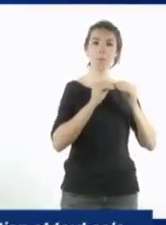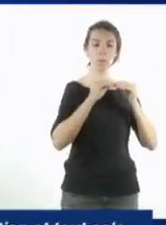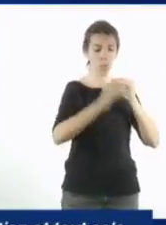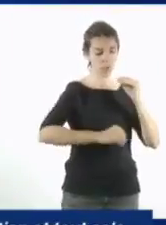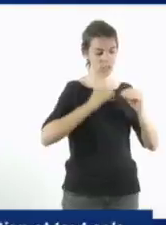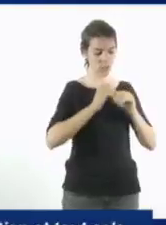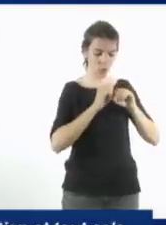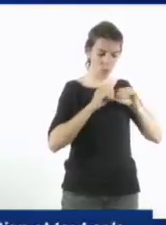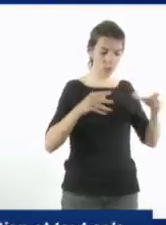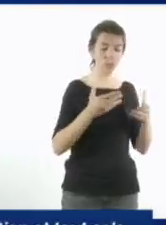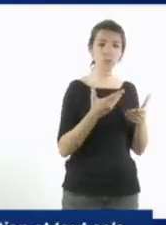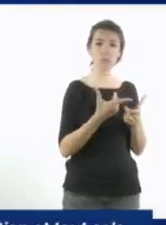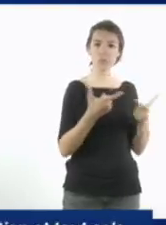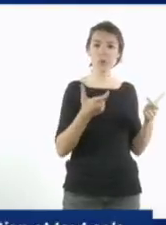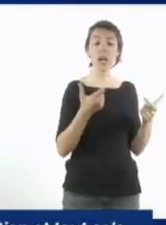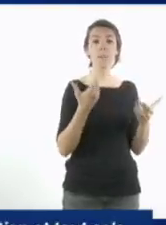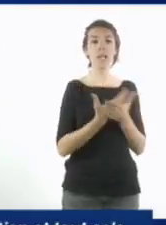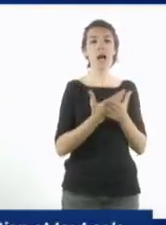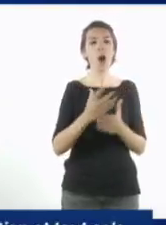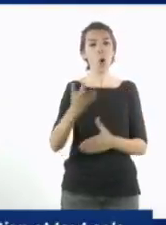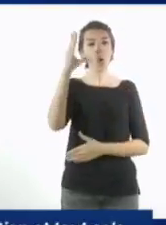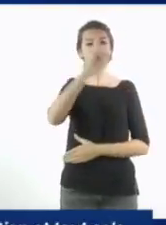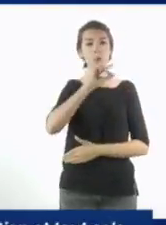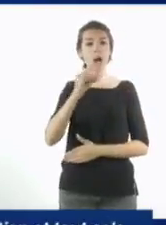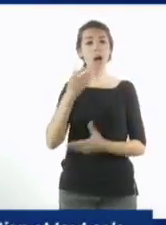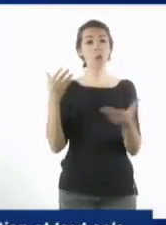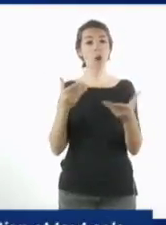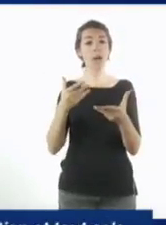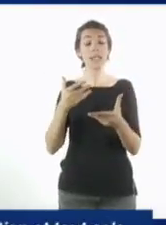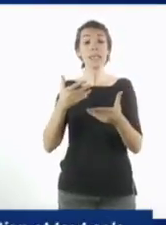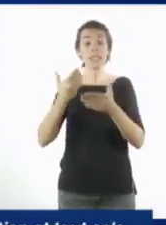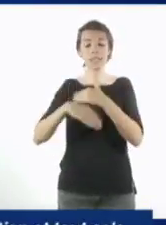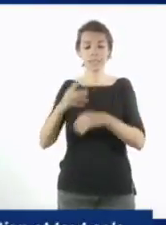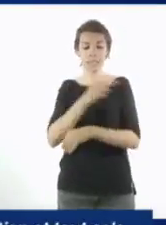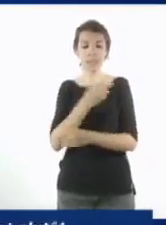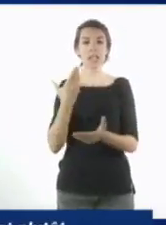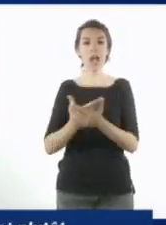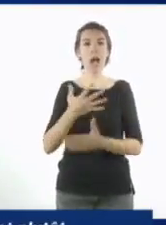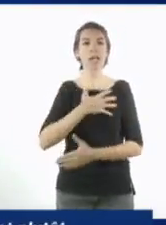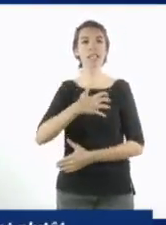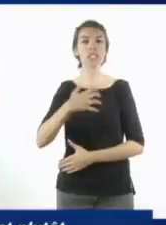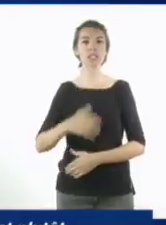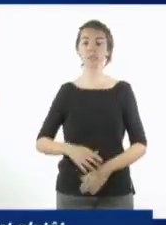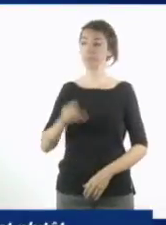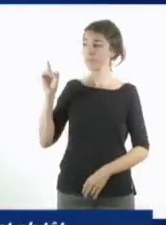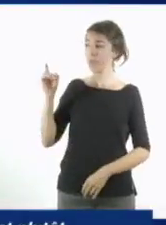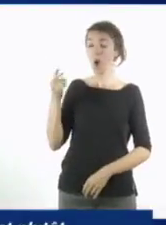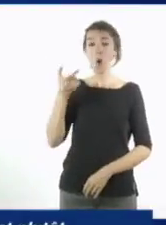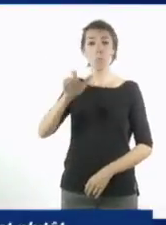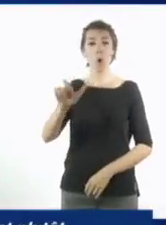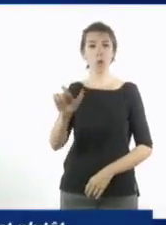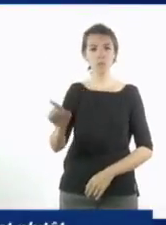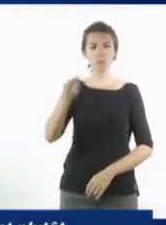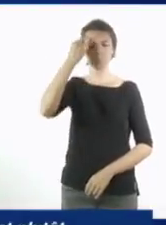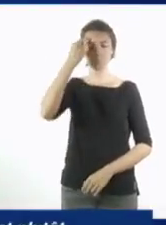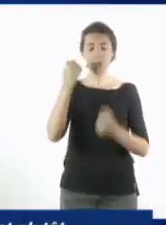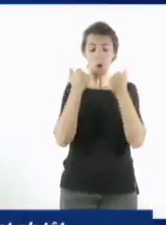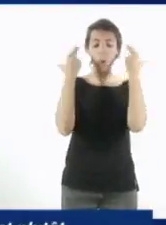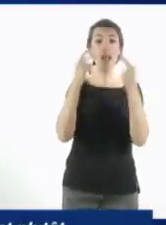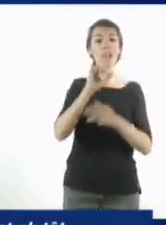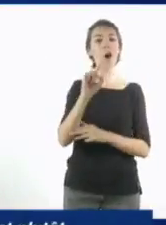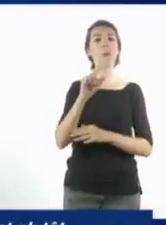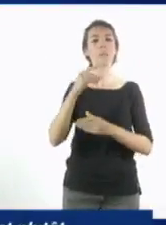mondialisation, mais voilà, il ne pas oublier que notre richesse, elle est ici, à Trois-Chefri. Il y un mot qui m'a marqué, c'est plutôt ne pas être des